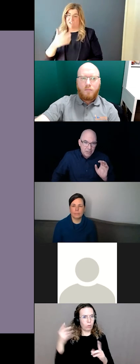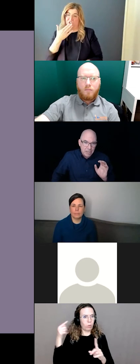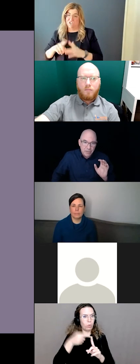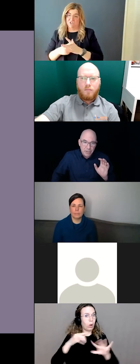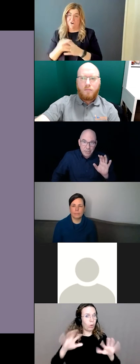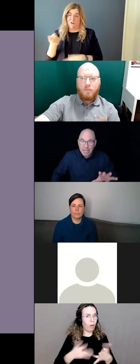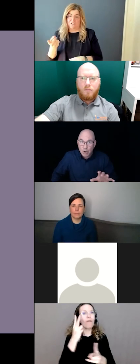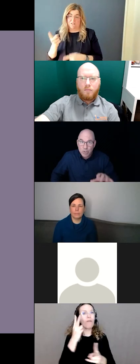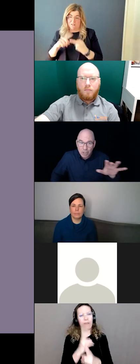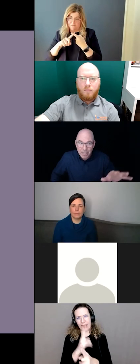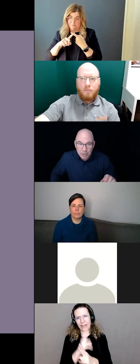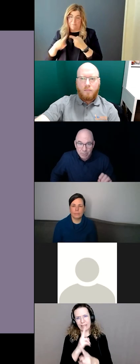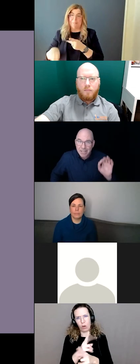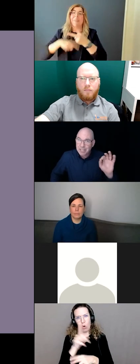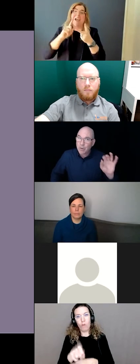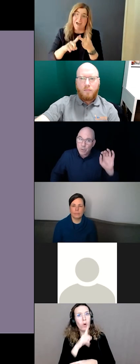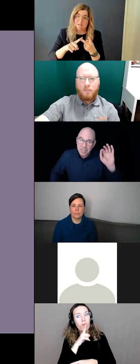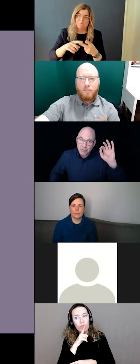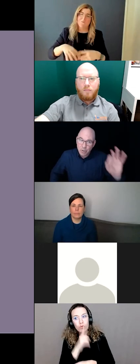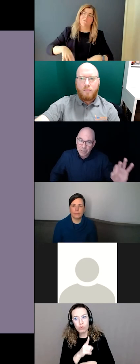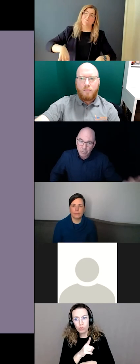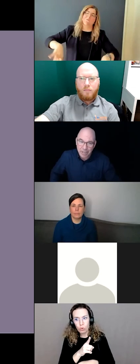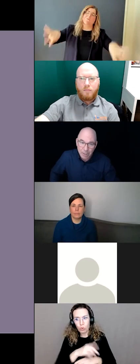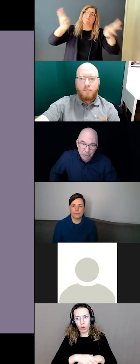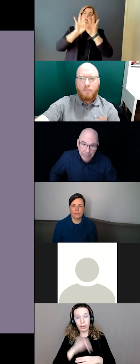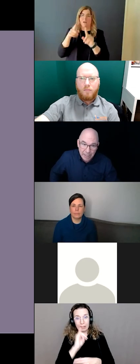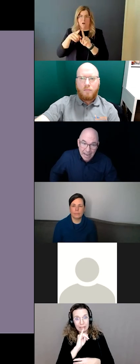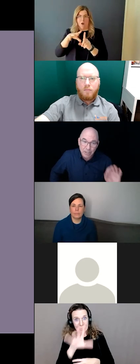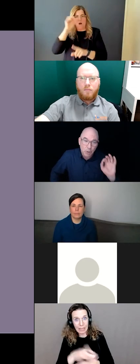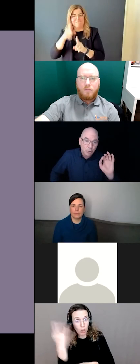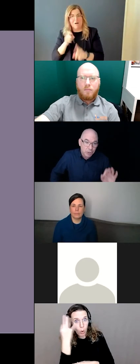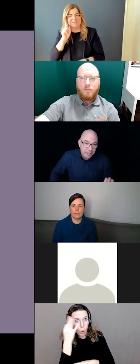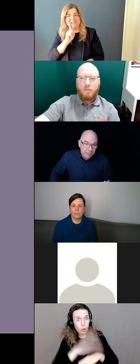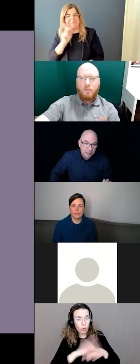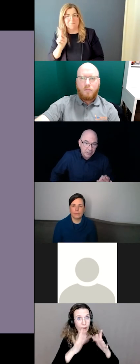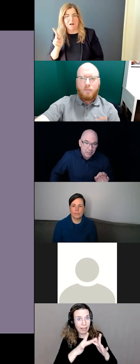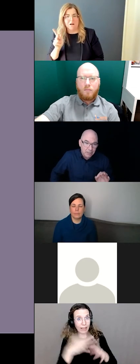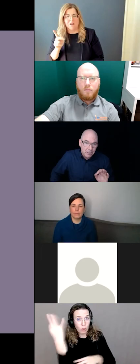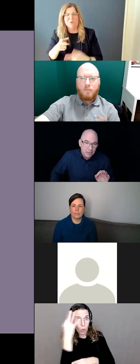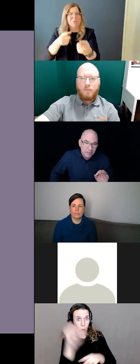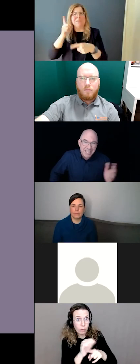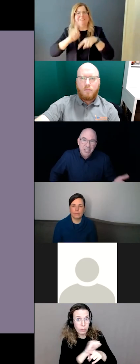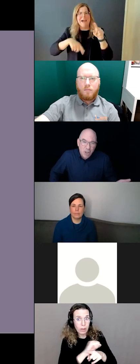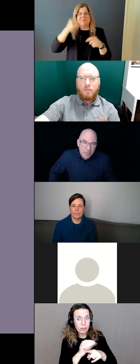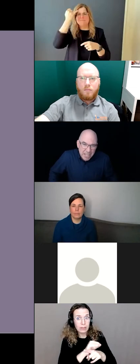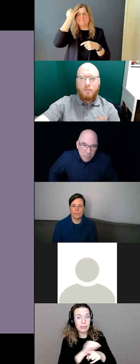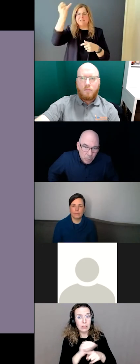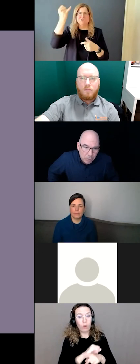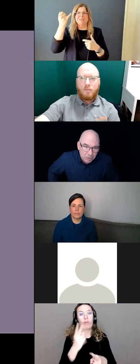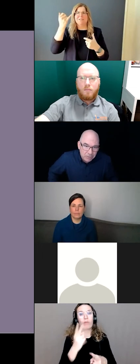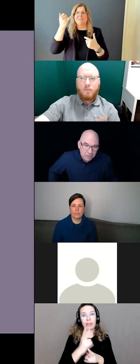Assurez-vous, si vous prenez des cours en ligne, apprendre, ce n'est pas seulement le vocabulaire,